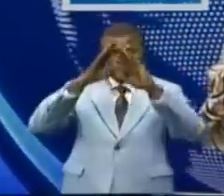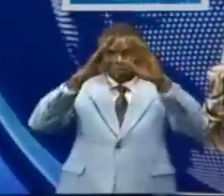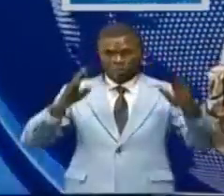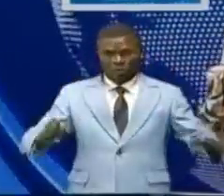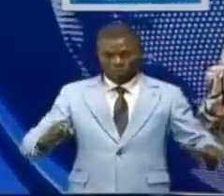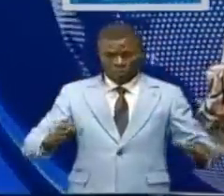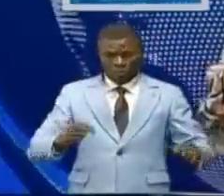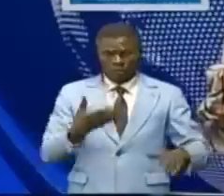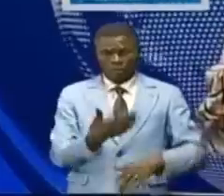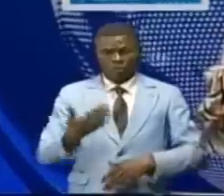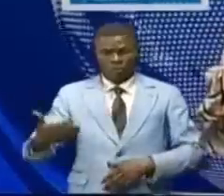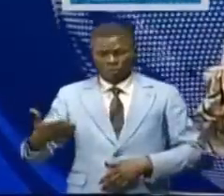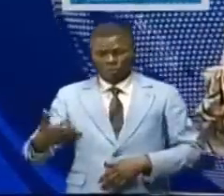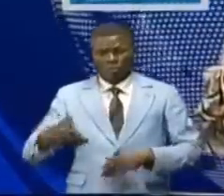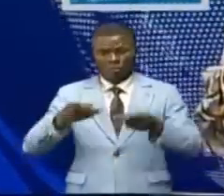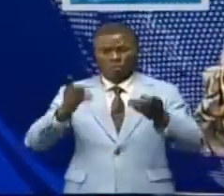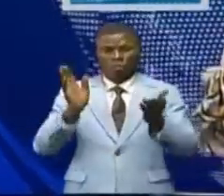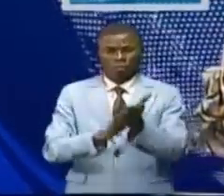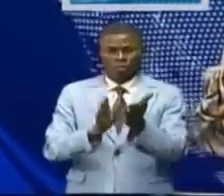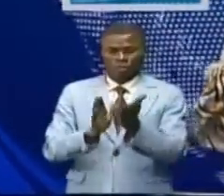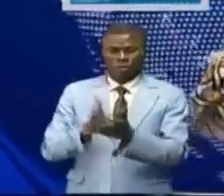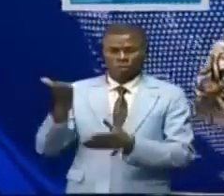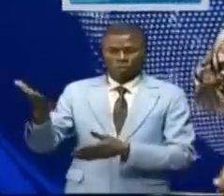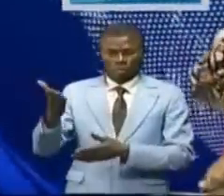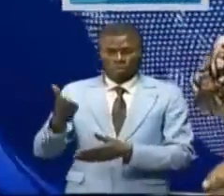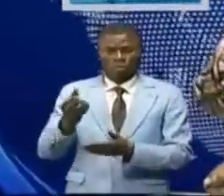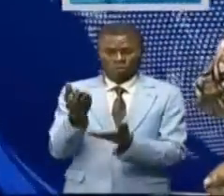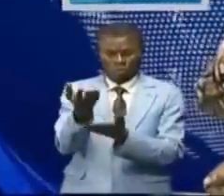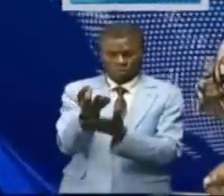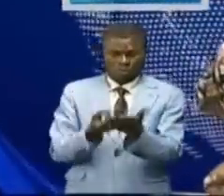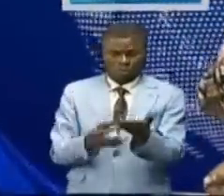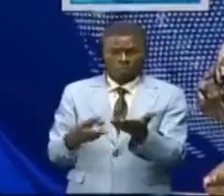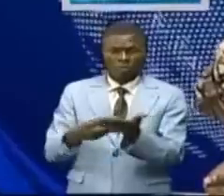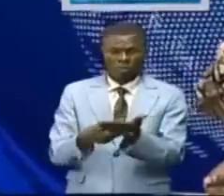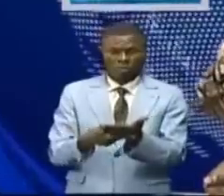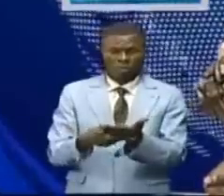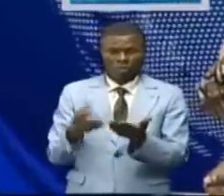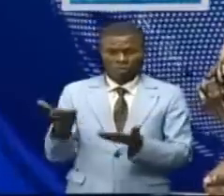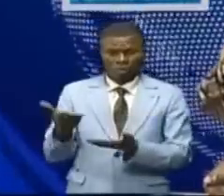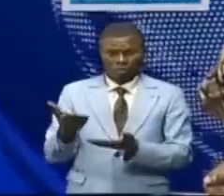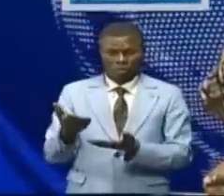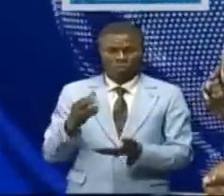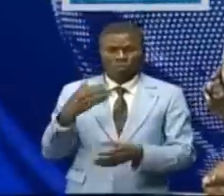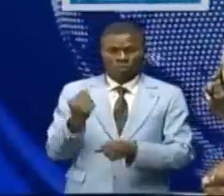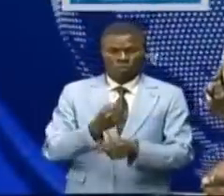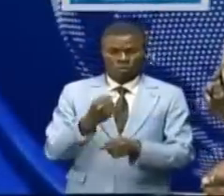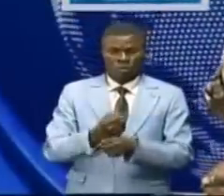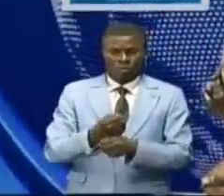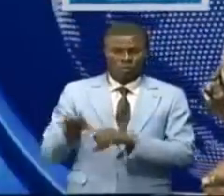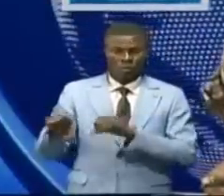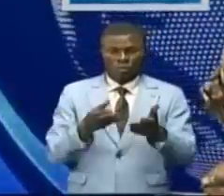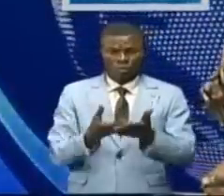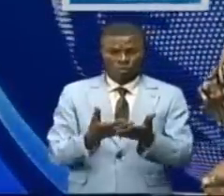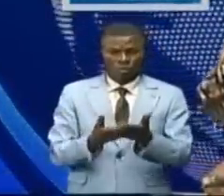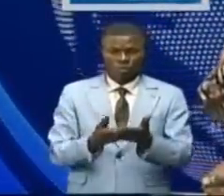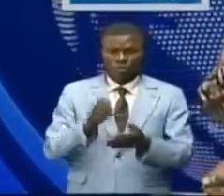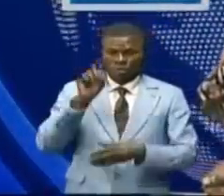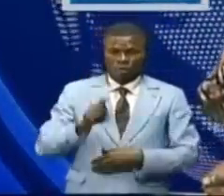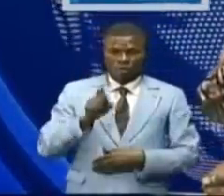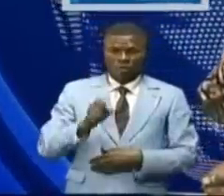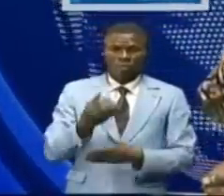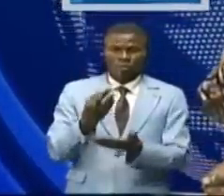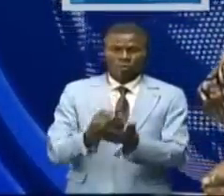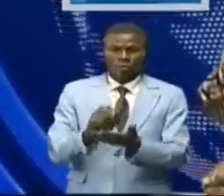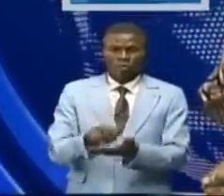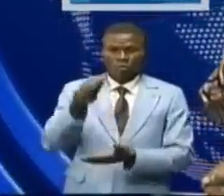et autres concessions de cette banque ainsi que ceux reçus en hypothèque. La réalisation de ces actifs est censée